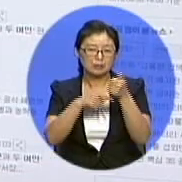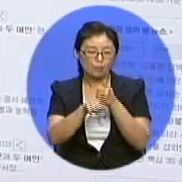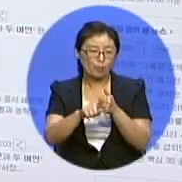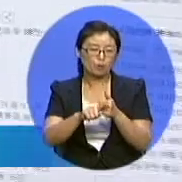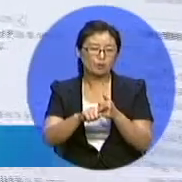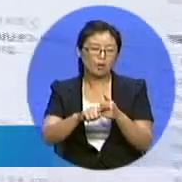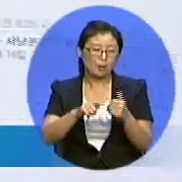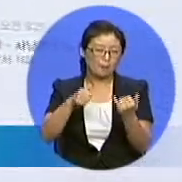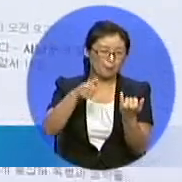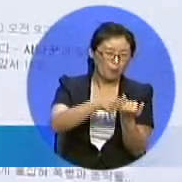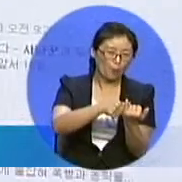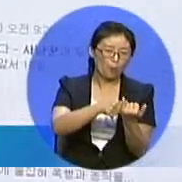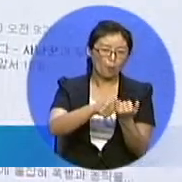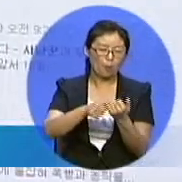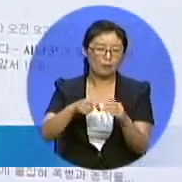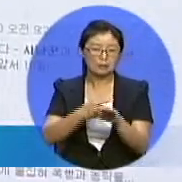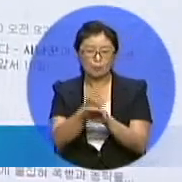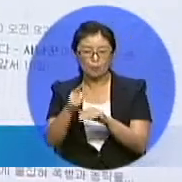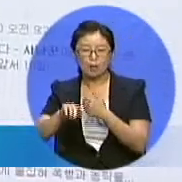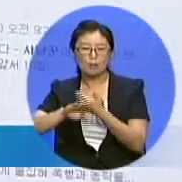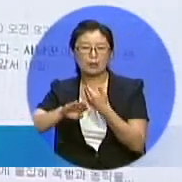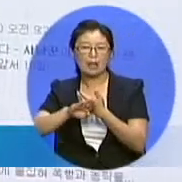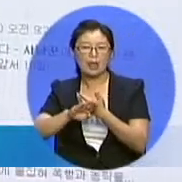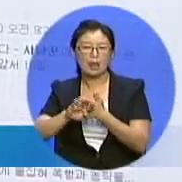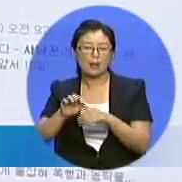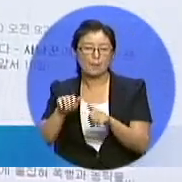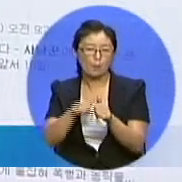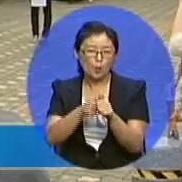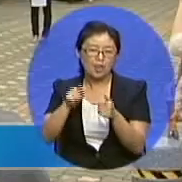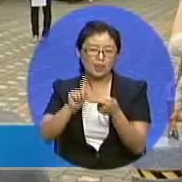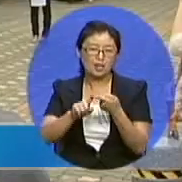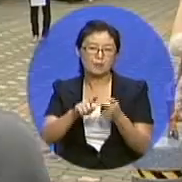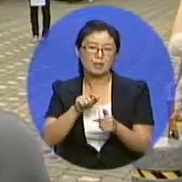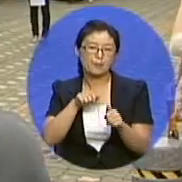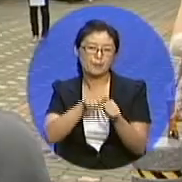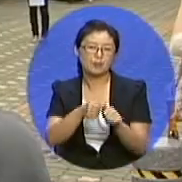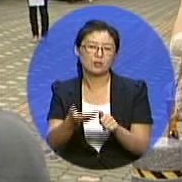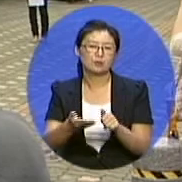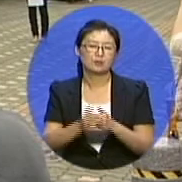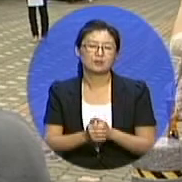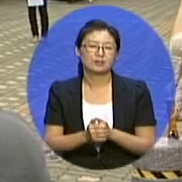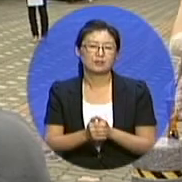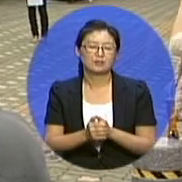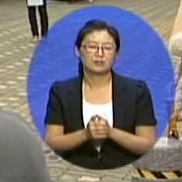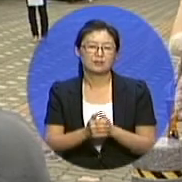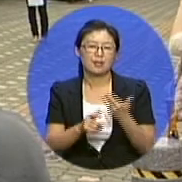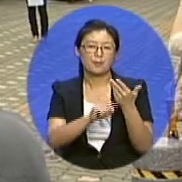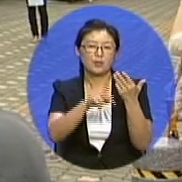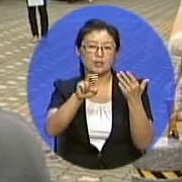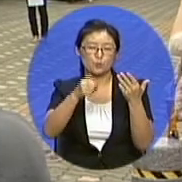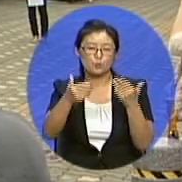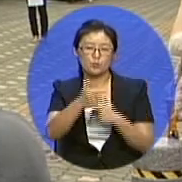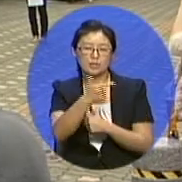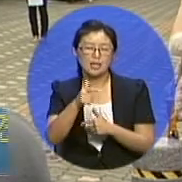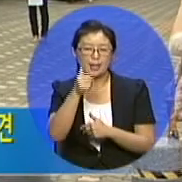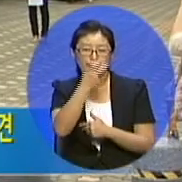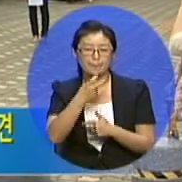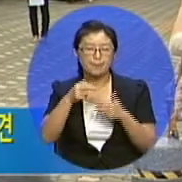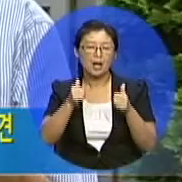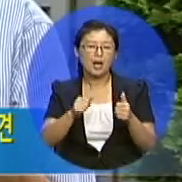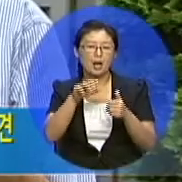성폭력을 제외한 반복적인 폭행에 의한 처분만을 받았기 때문입니다. 지난 29일 대검찰청 앞에서